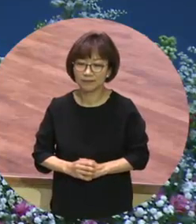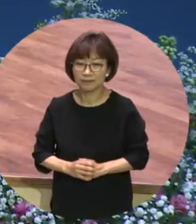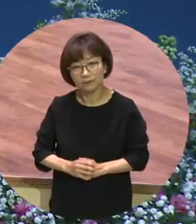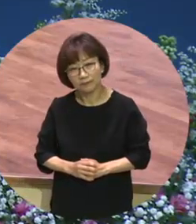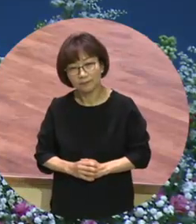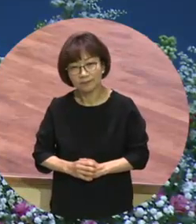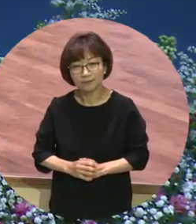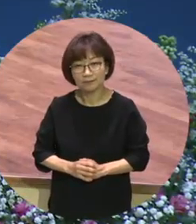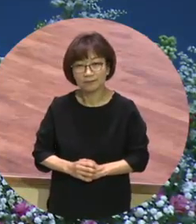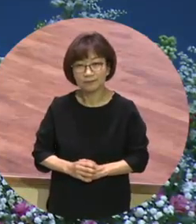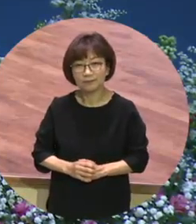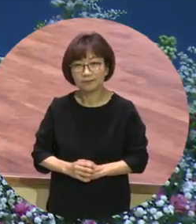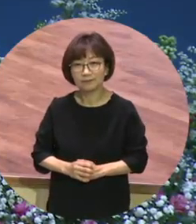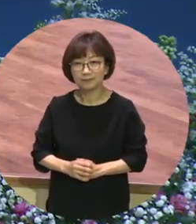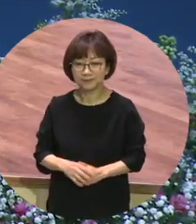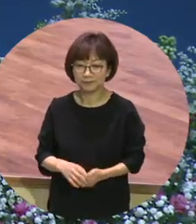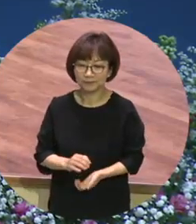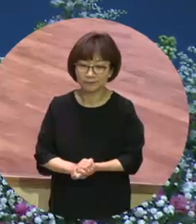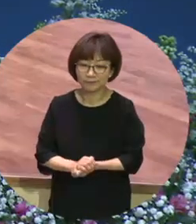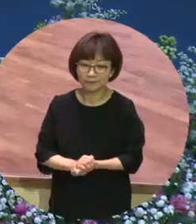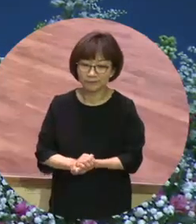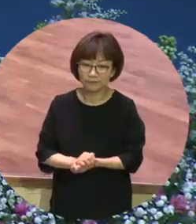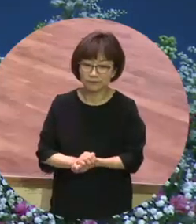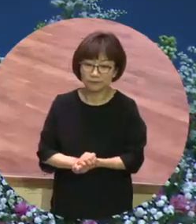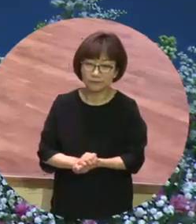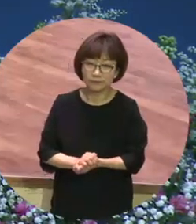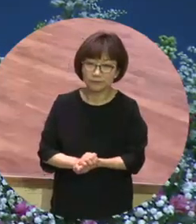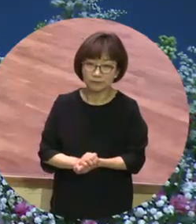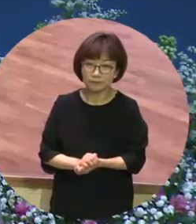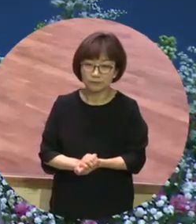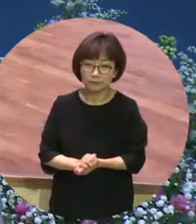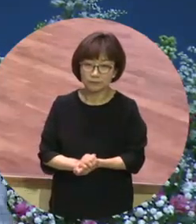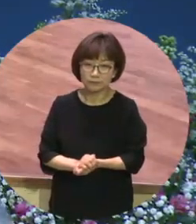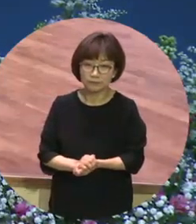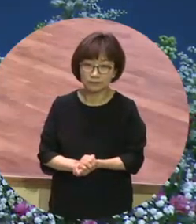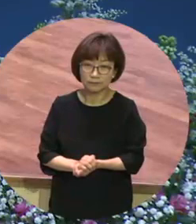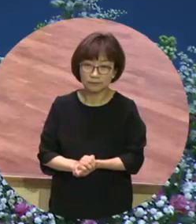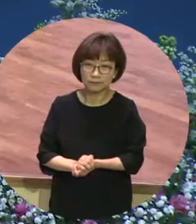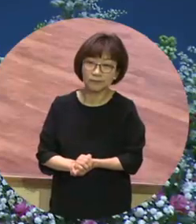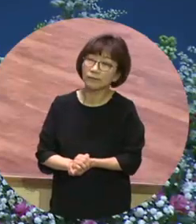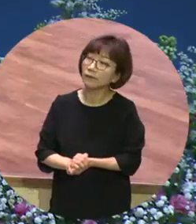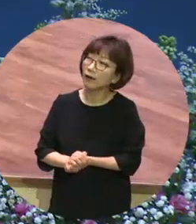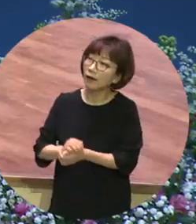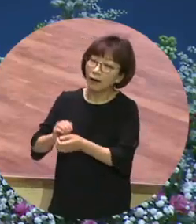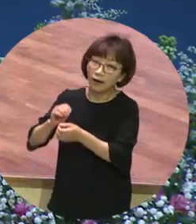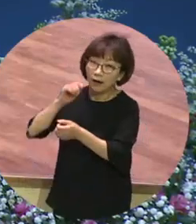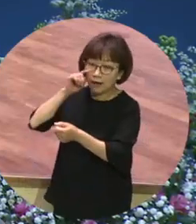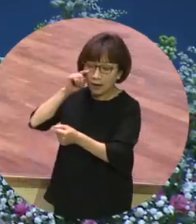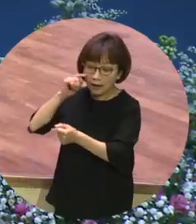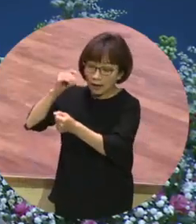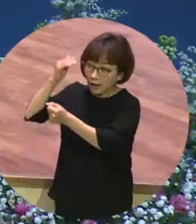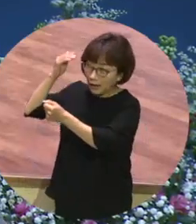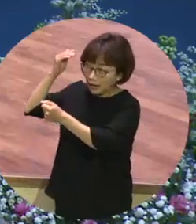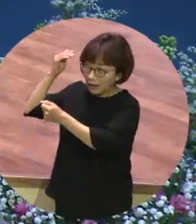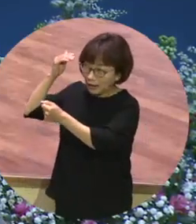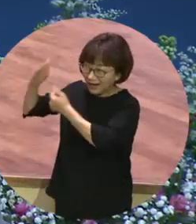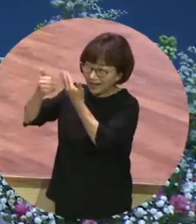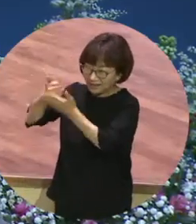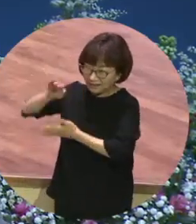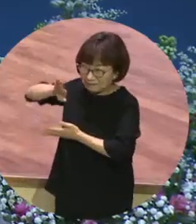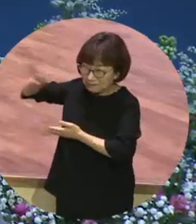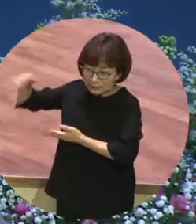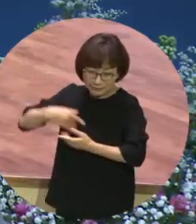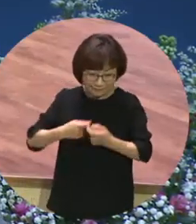없어요. 하나님 앞에 간증할 게 없어요. 간증할 게 없어요. 하나님 앞에서 살지 않았기 때문에 간증할 게 없다고.